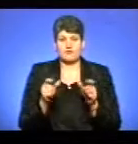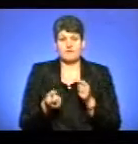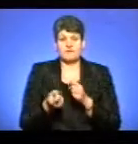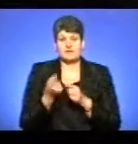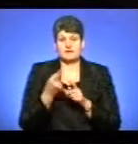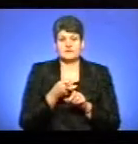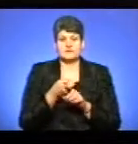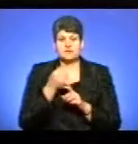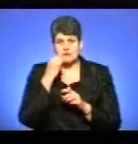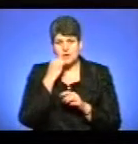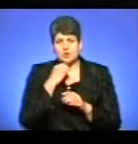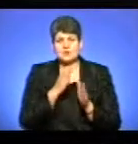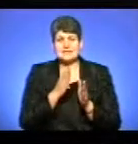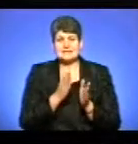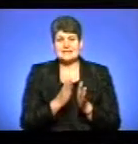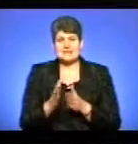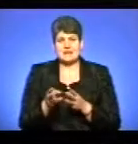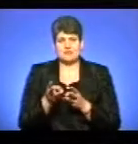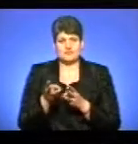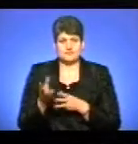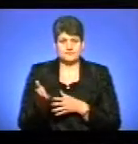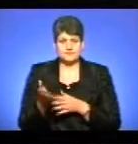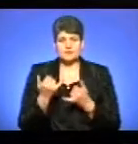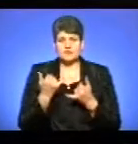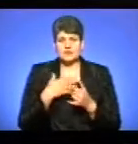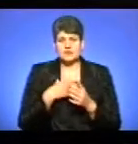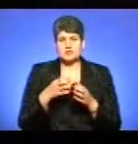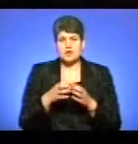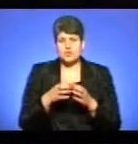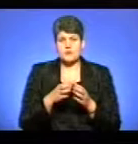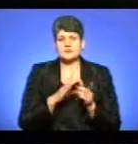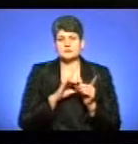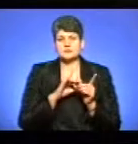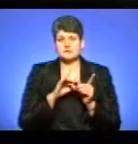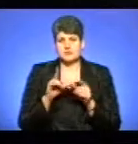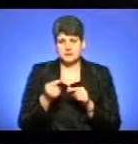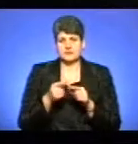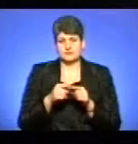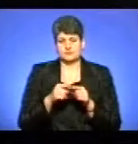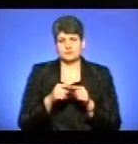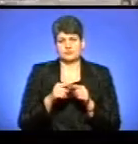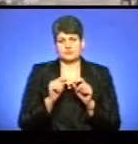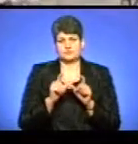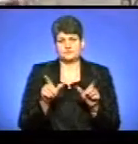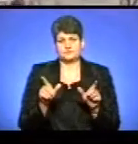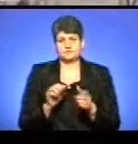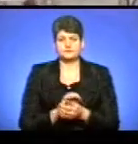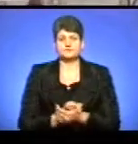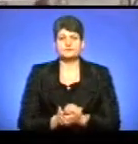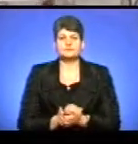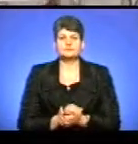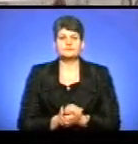виникла через застарілу систему теплопостачання. Сьогодні наша знімальна група побувала у цьому навчальному закладі.